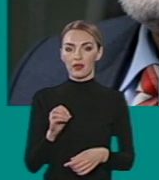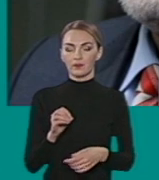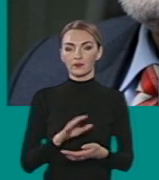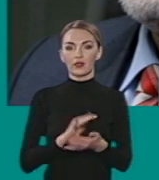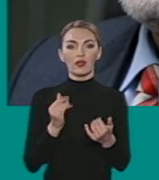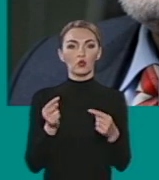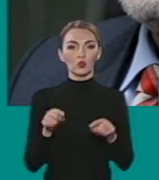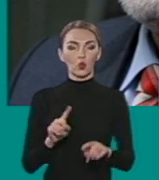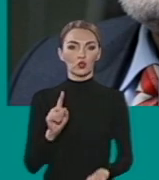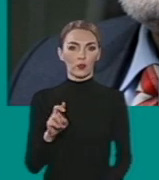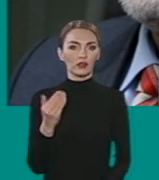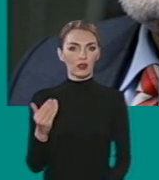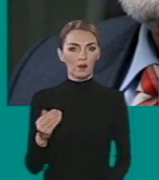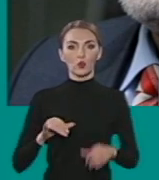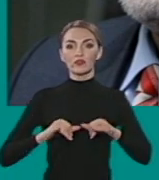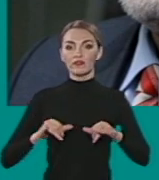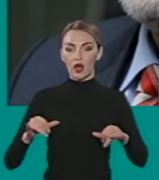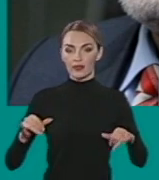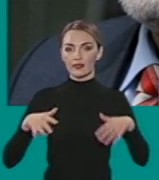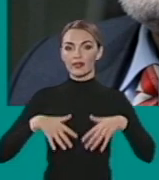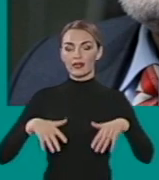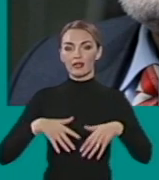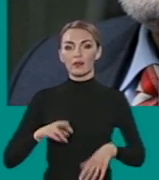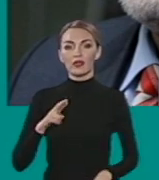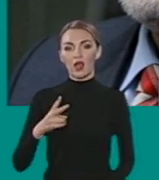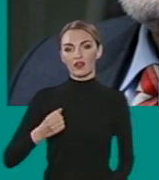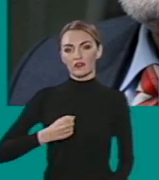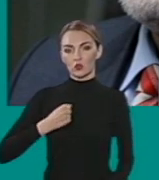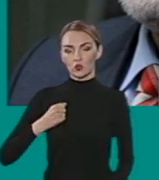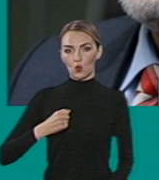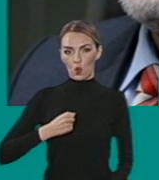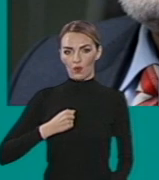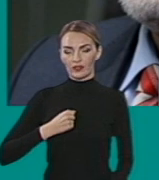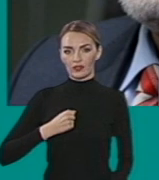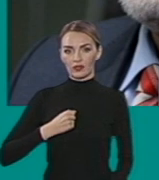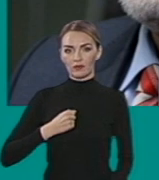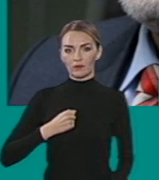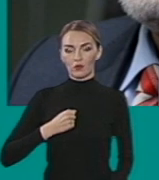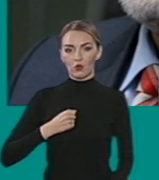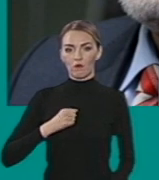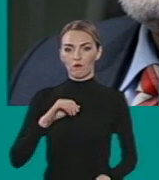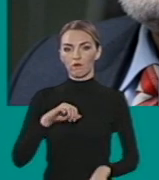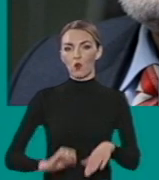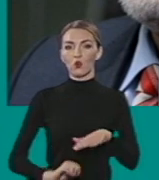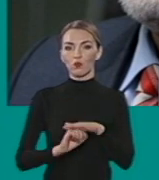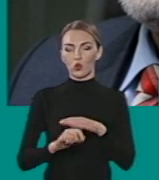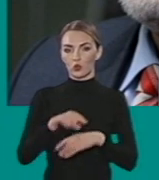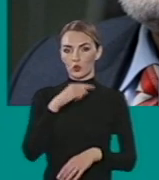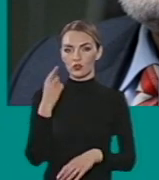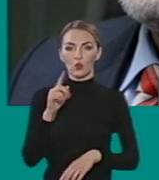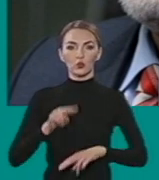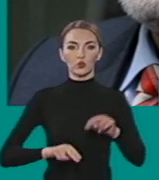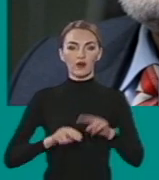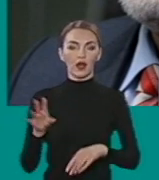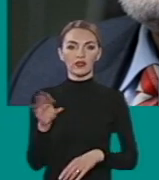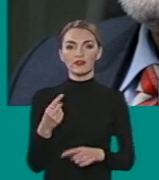щоб там розвивати Крим як військовий такий форпост Росії, для того, щоб будувати всі